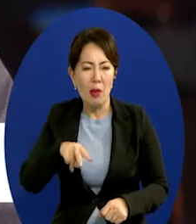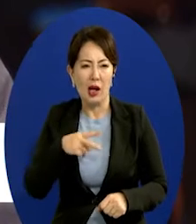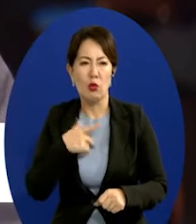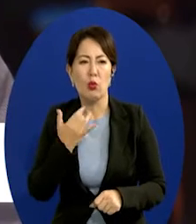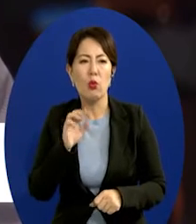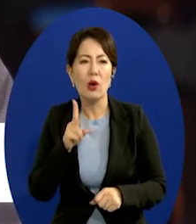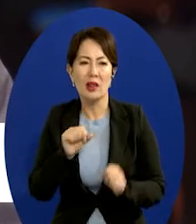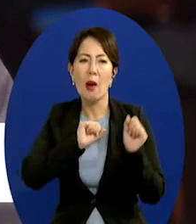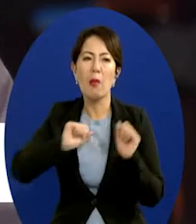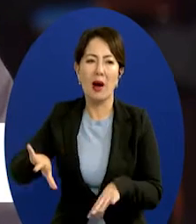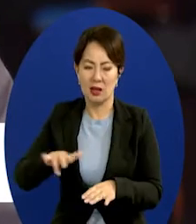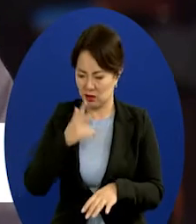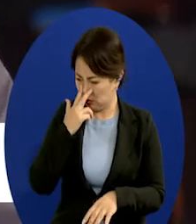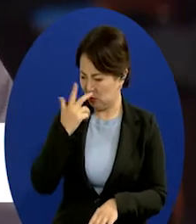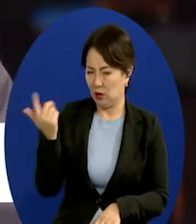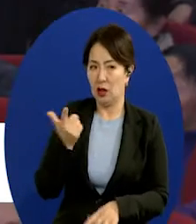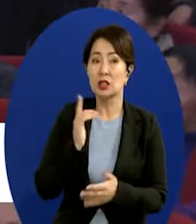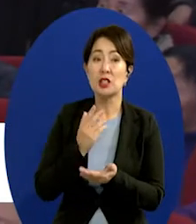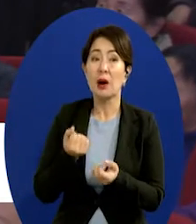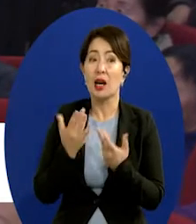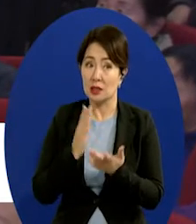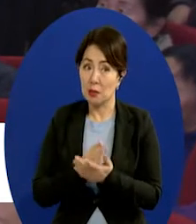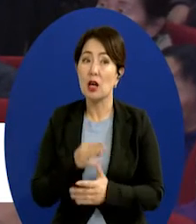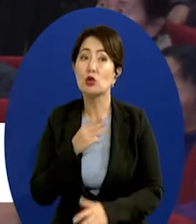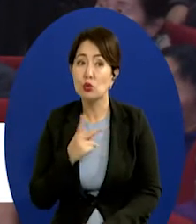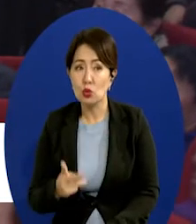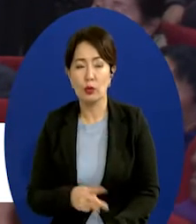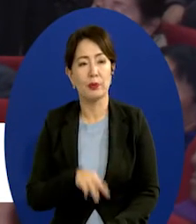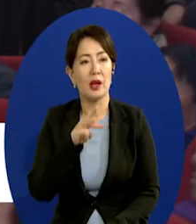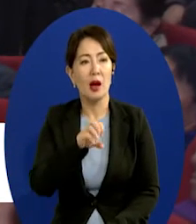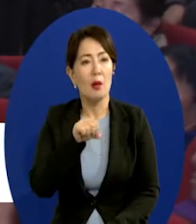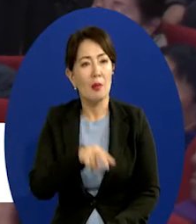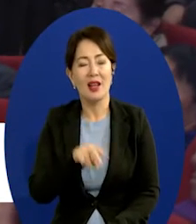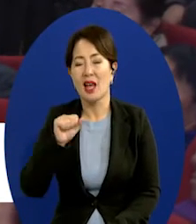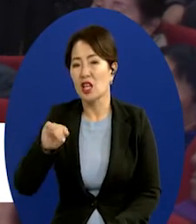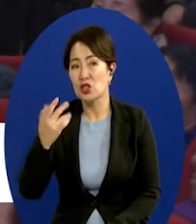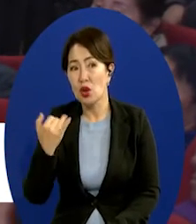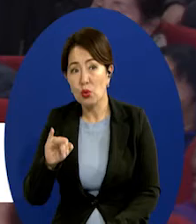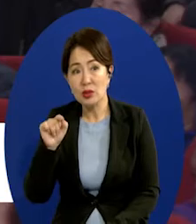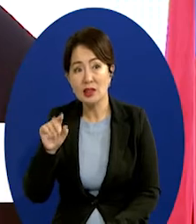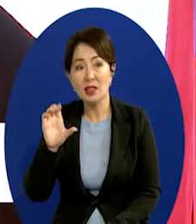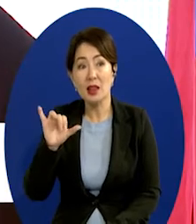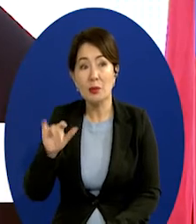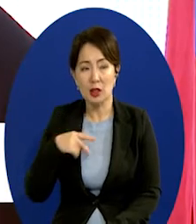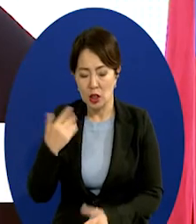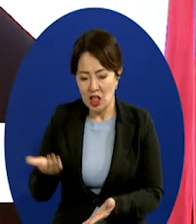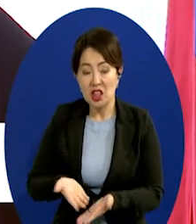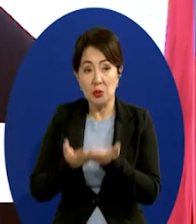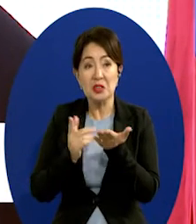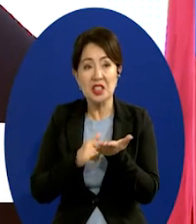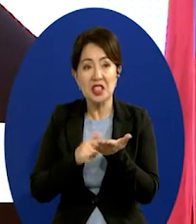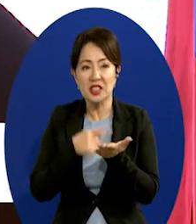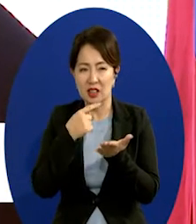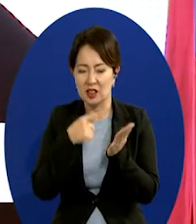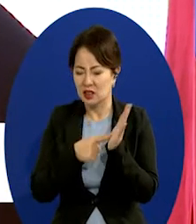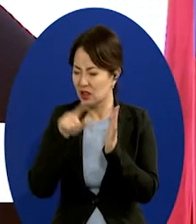юм байл. Одоо бүр улсын хэмжээнд бий болсон байх шүү. Мал аж ахуйн салбарт бодит дэмжлэг хэрэгтэй байгааг нутгийн иргэд учирлаж байна. Малаас гарахад түүхий